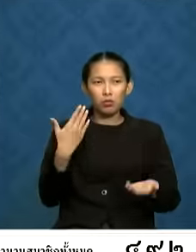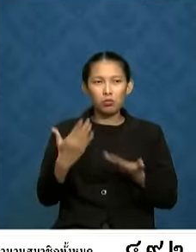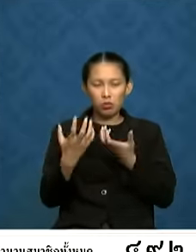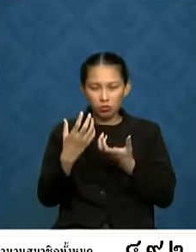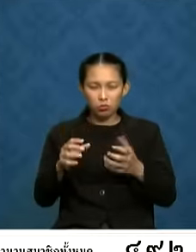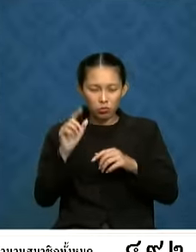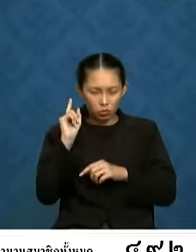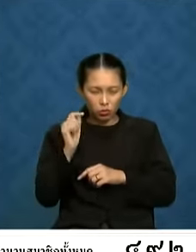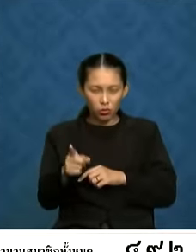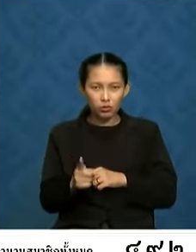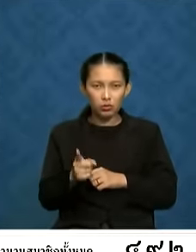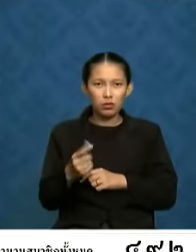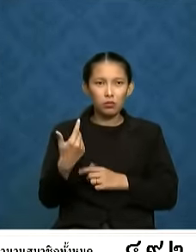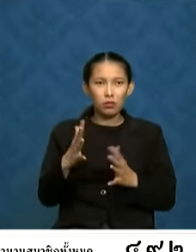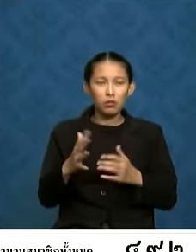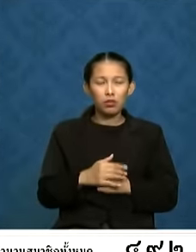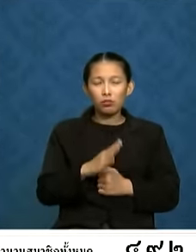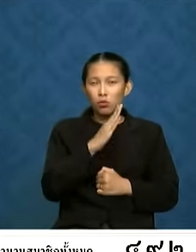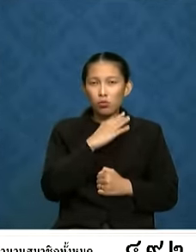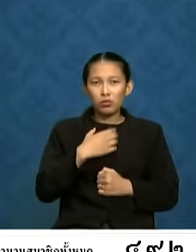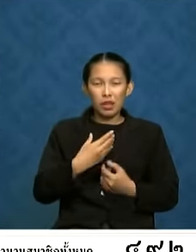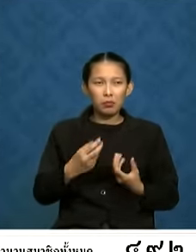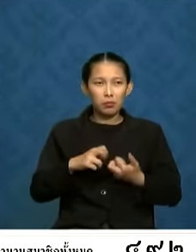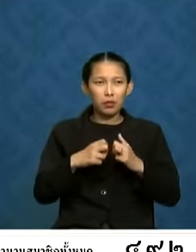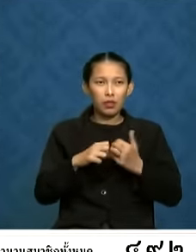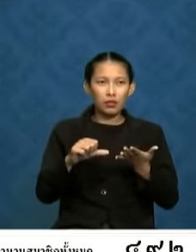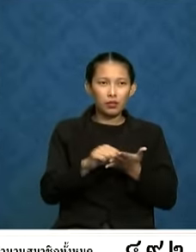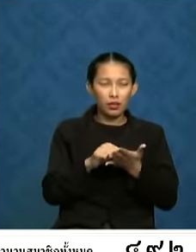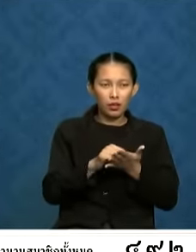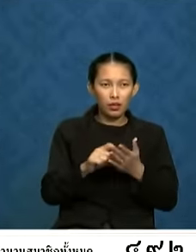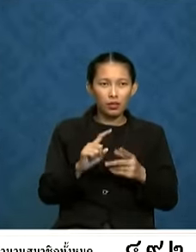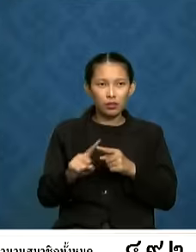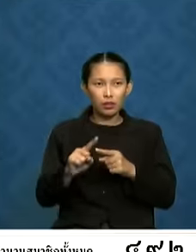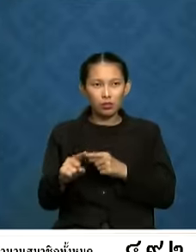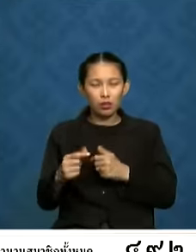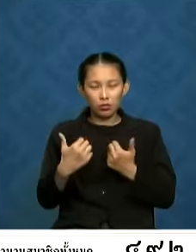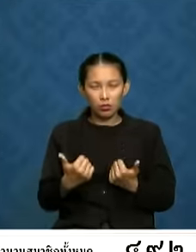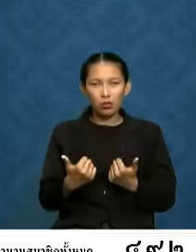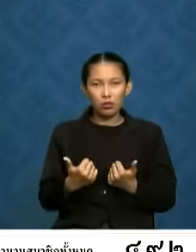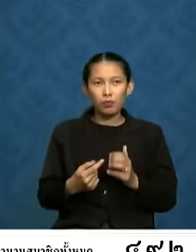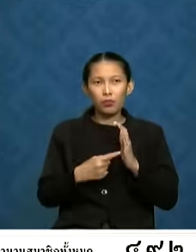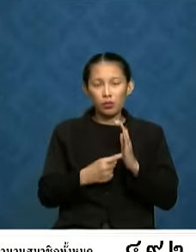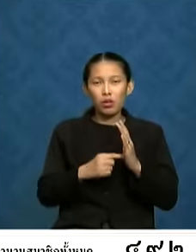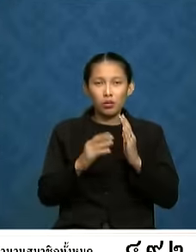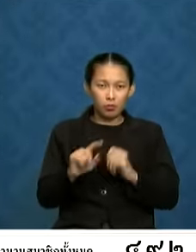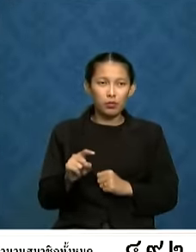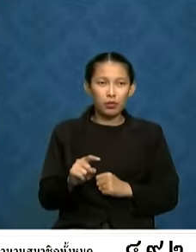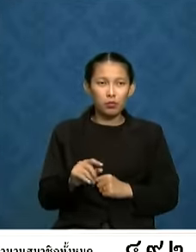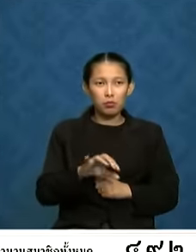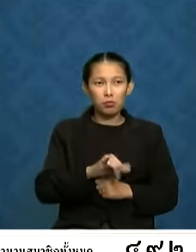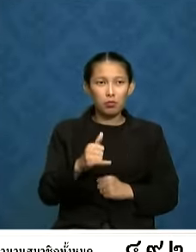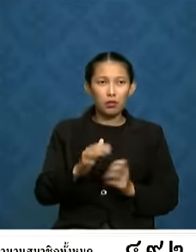ที่เกิดขึ้นจริงดังนั้นเนี่ยผมคิดว่าถ้าเราอยากจะคลี่คลายปัญหาทางการเมืองที่มันมีเวลาเนี้ยอย่างกรณีแบบเนี้ยท่านอาจจะ